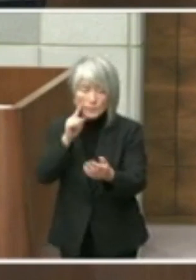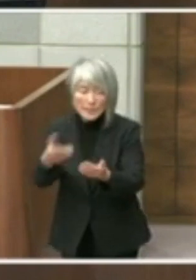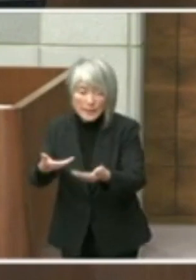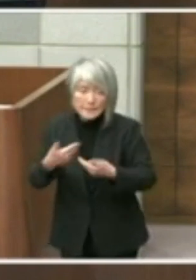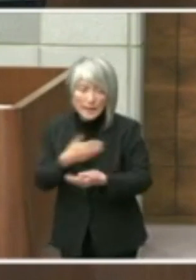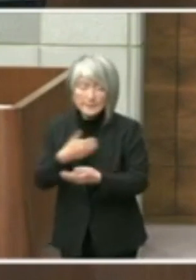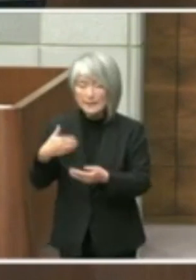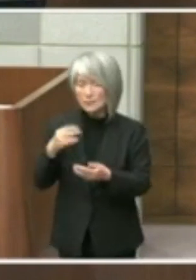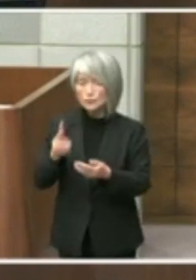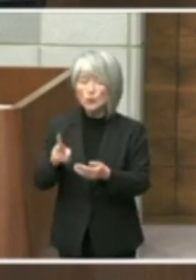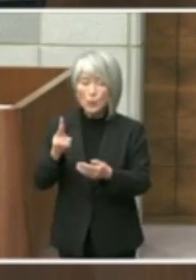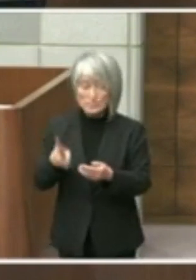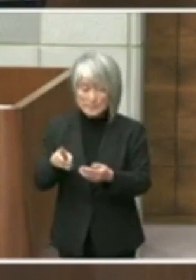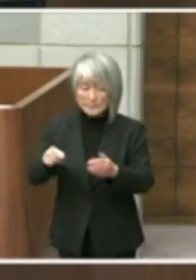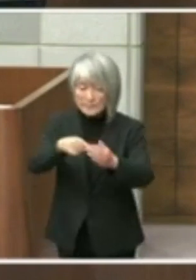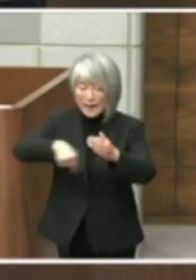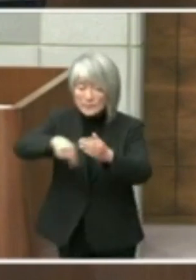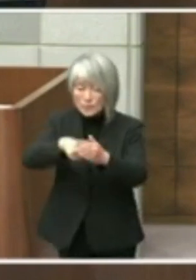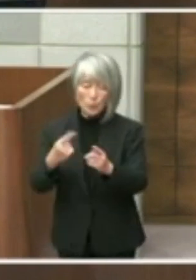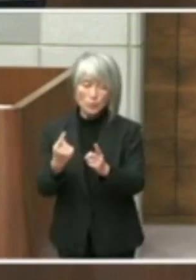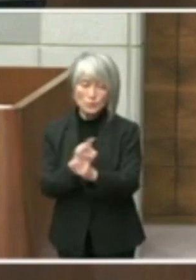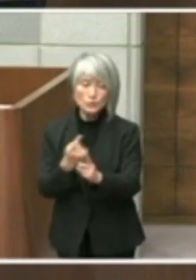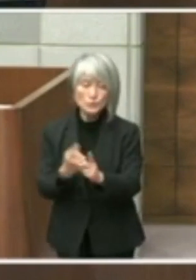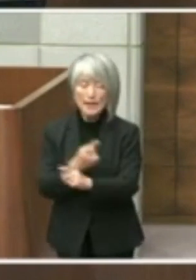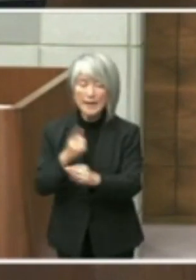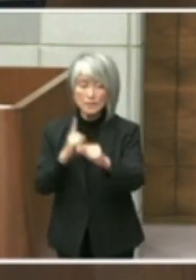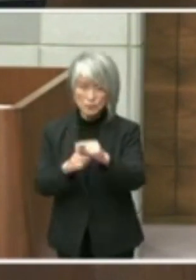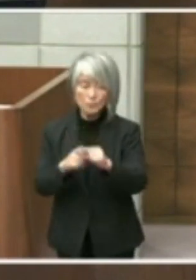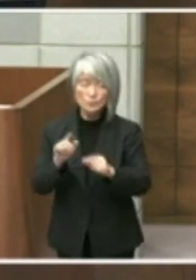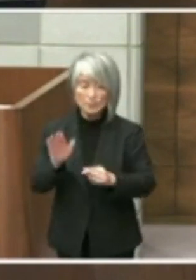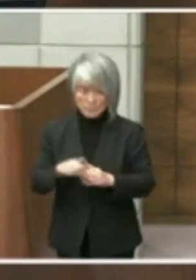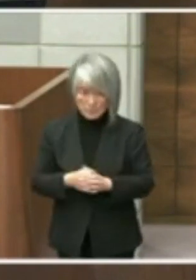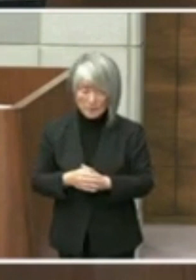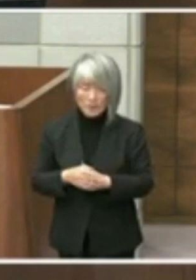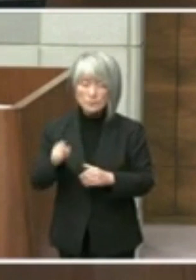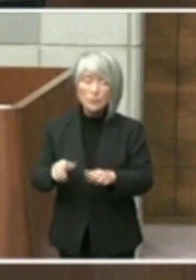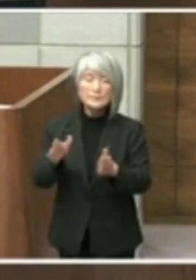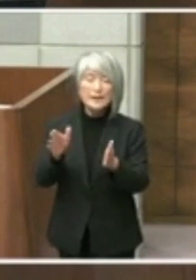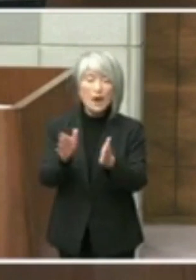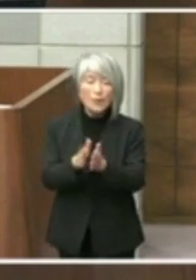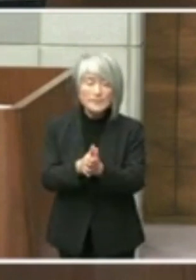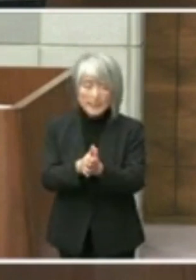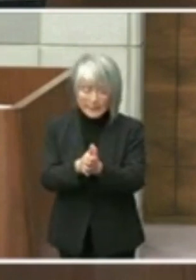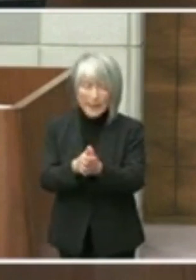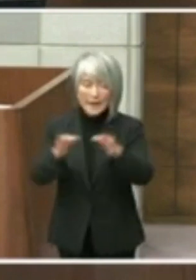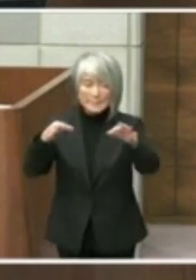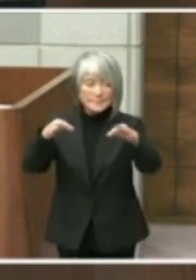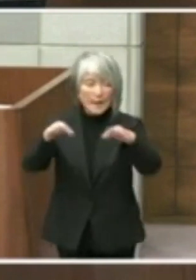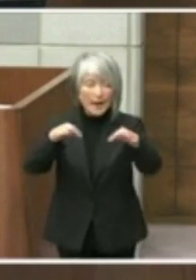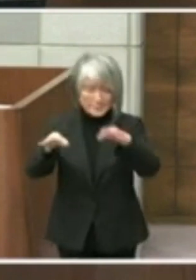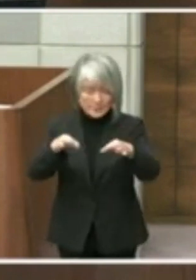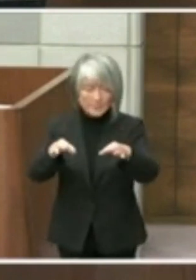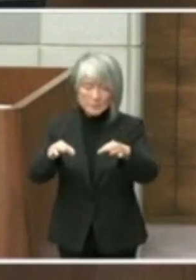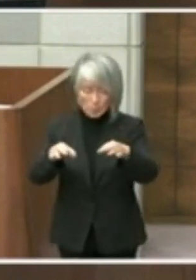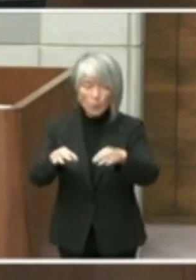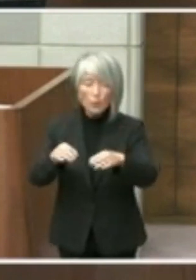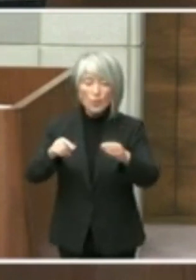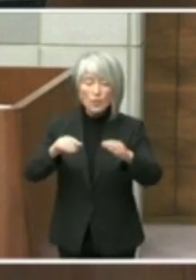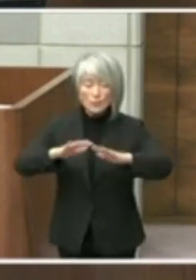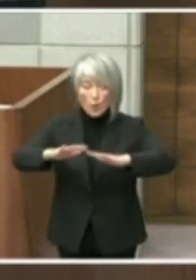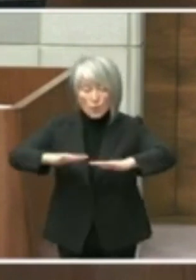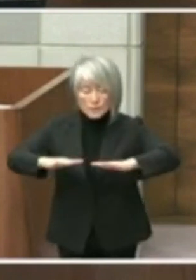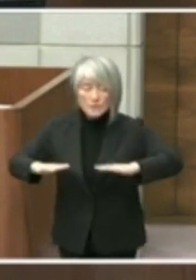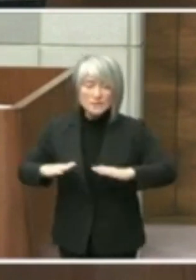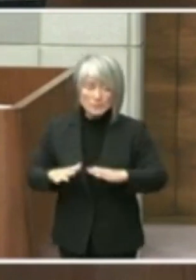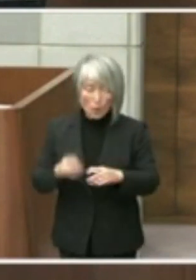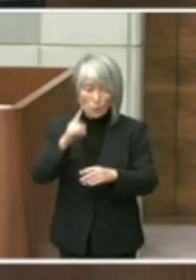容を修正しているところであり、これに合わせて、チラシの表記についても工夫するなど、改善に努めてまい